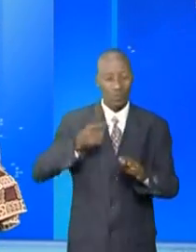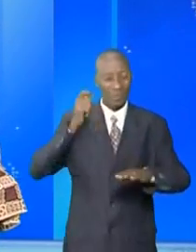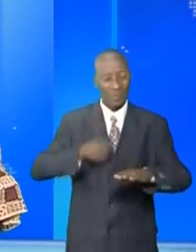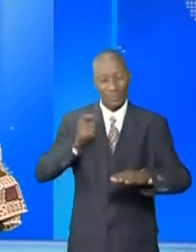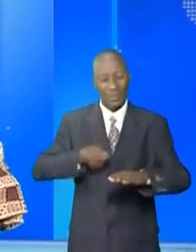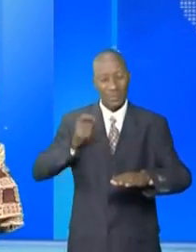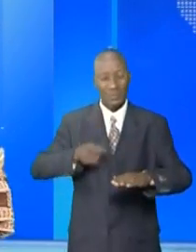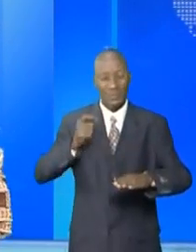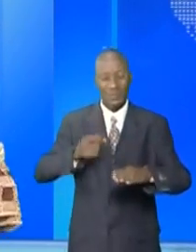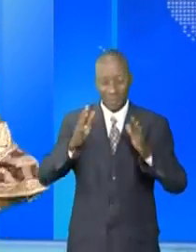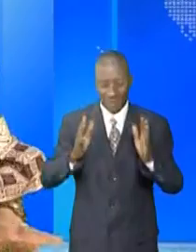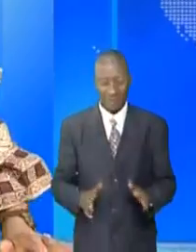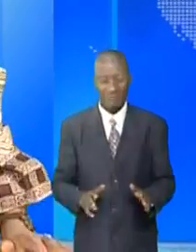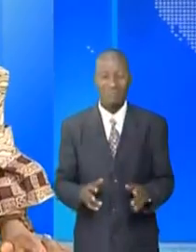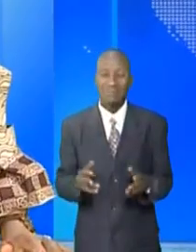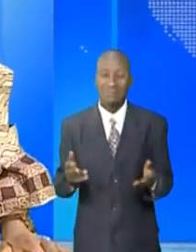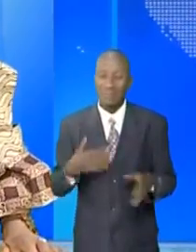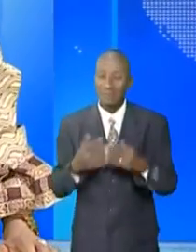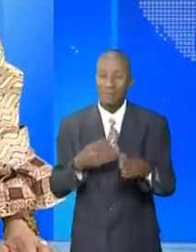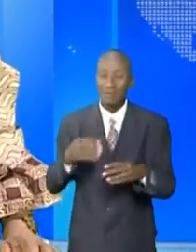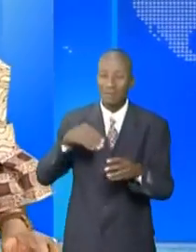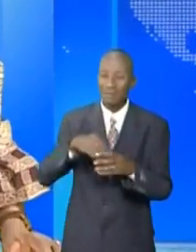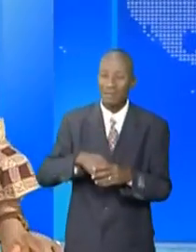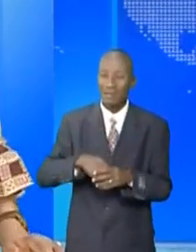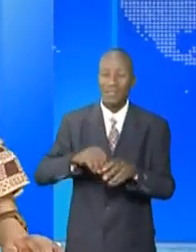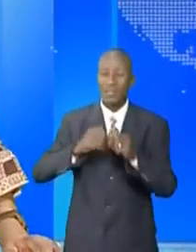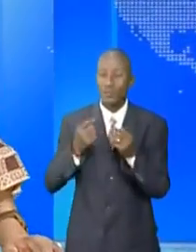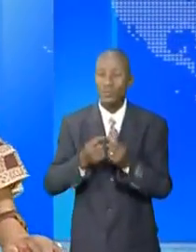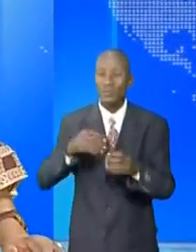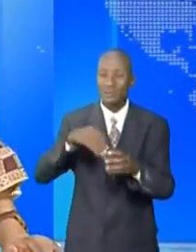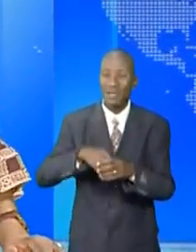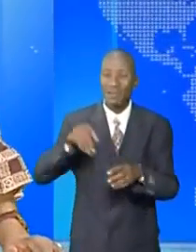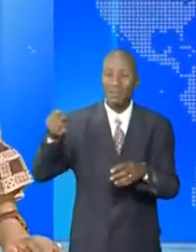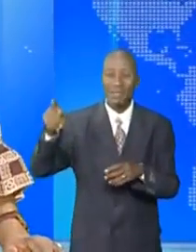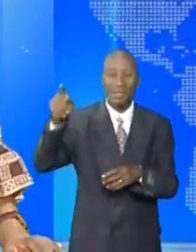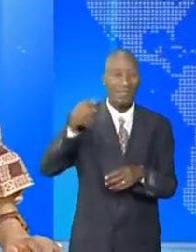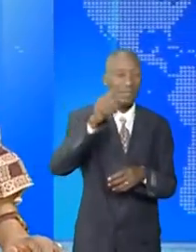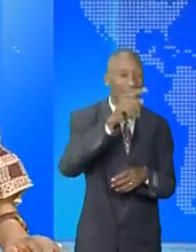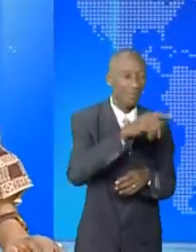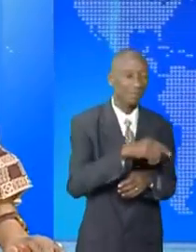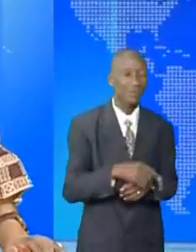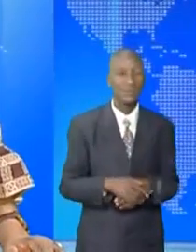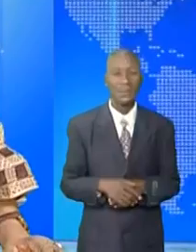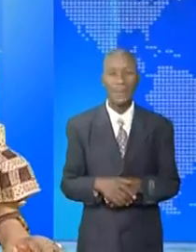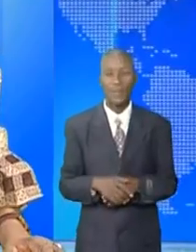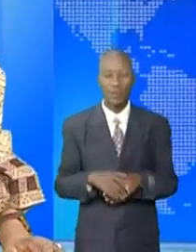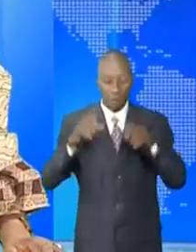les postes diplomatiques ou dans les entreprises publiques pour certains. Le cabinet du président de la Cour constitutionnelle ad